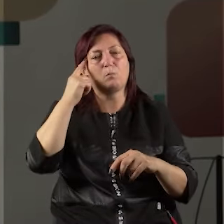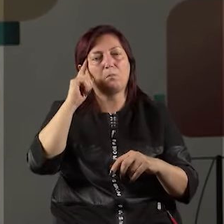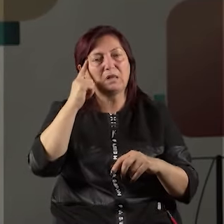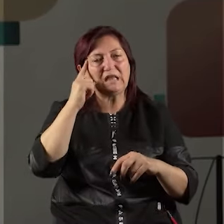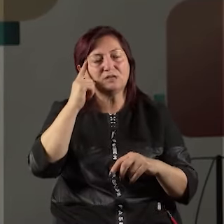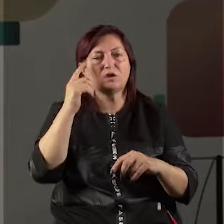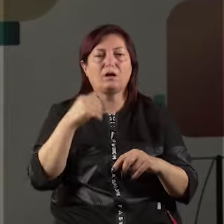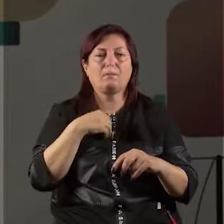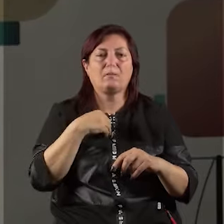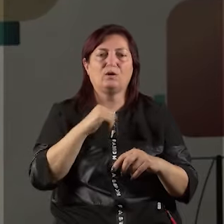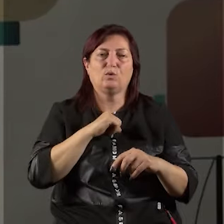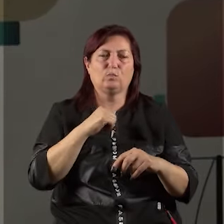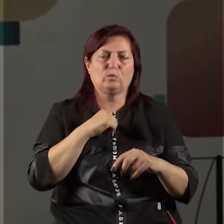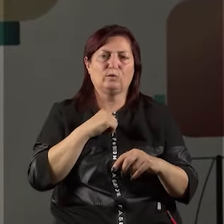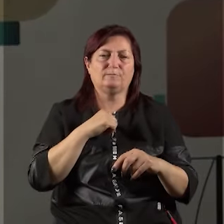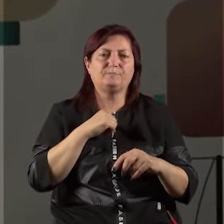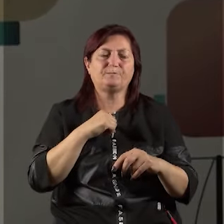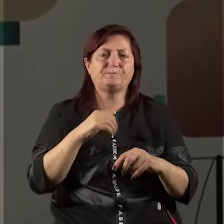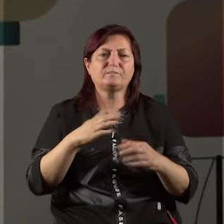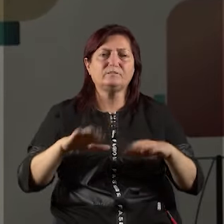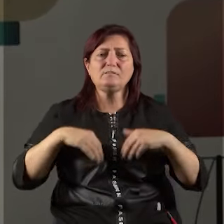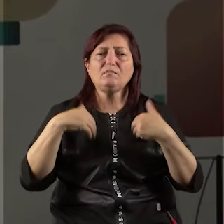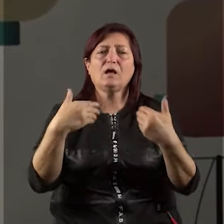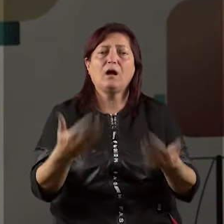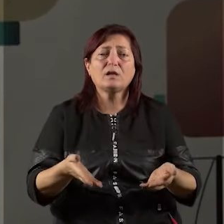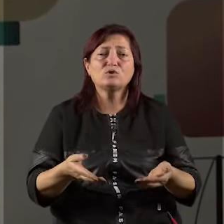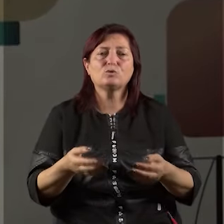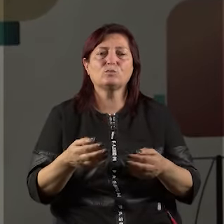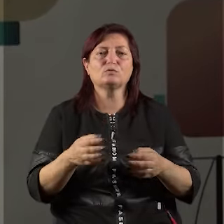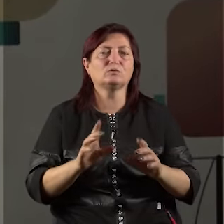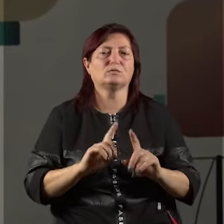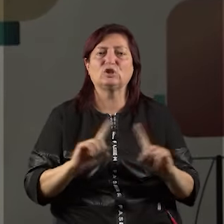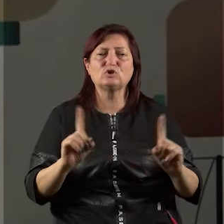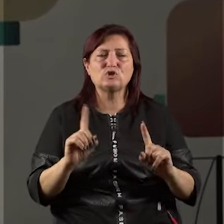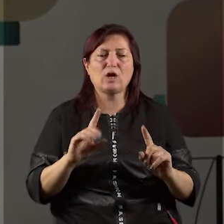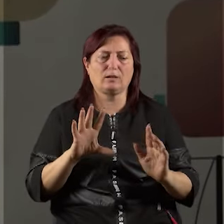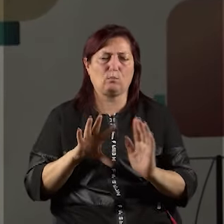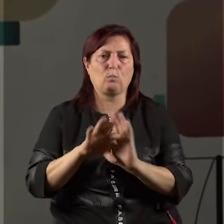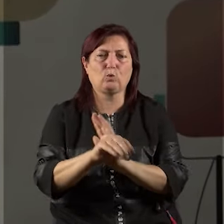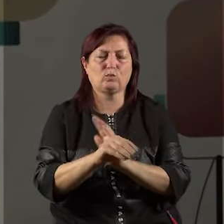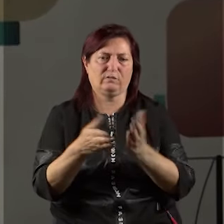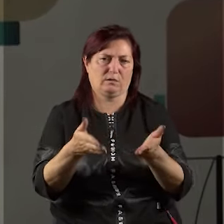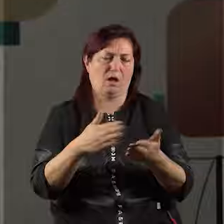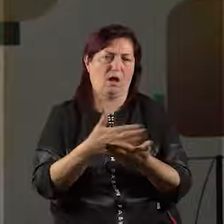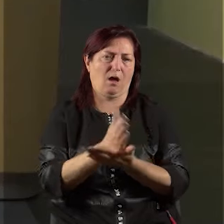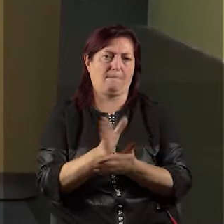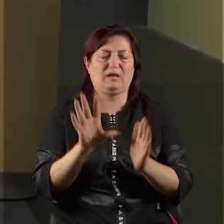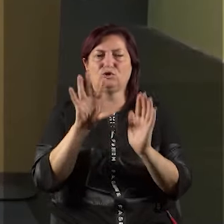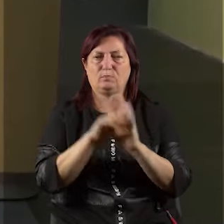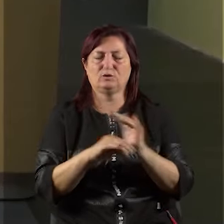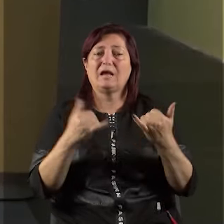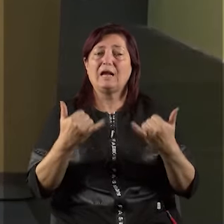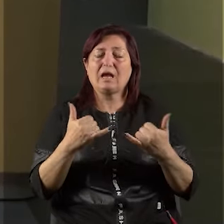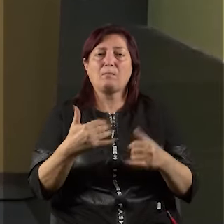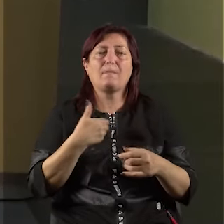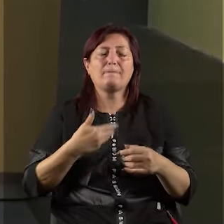մեր հաշտվողական, այսպես ասած, առաջարկությունները չեն մուտքագրվել այդ ամենի չի մեջ։ Հիմա